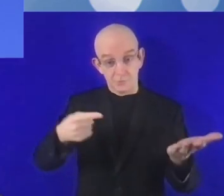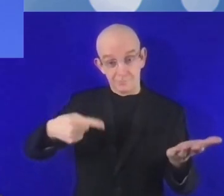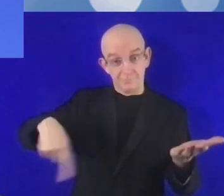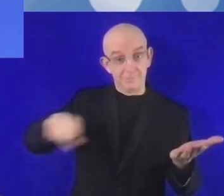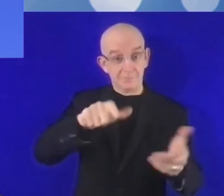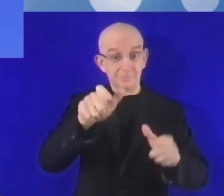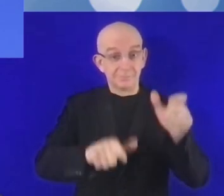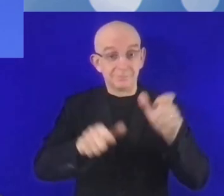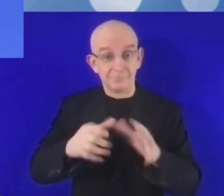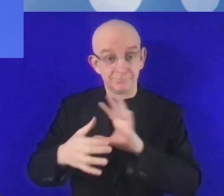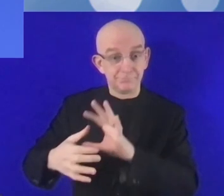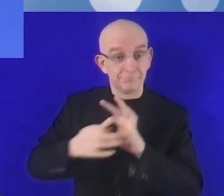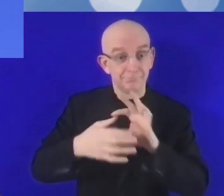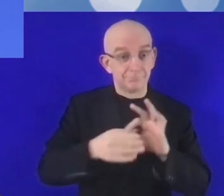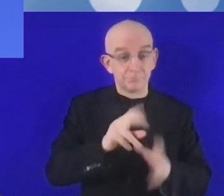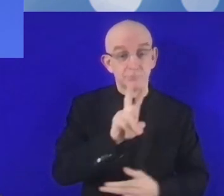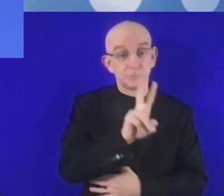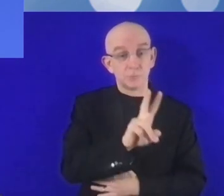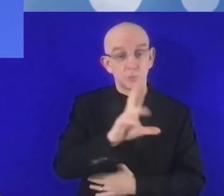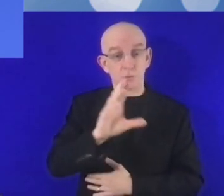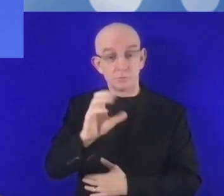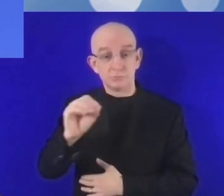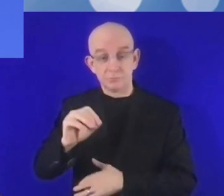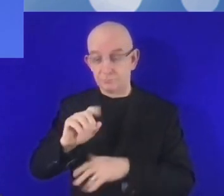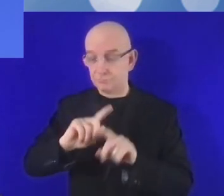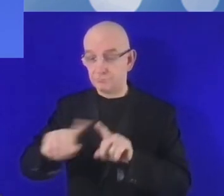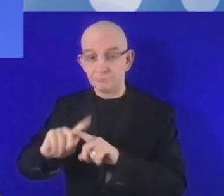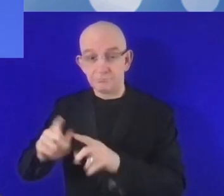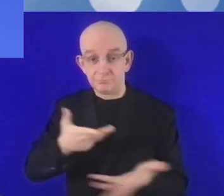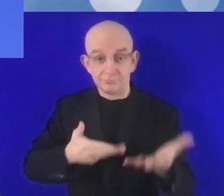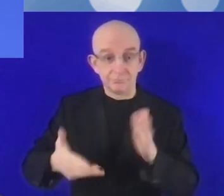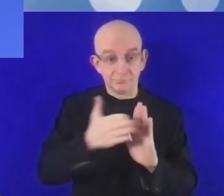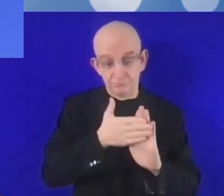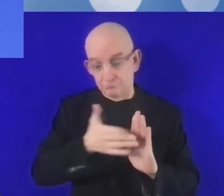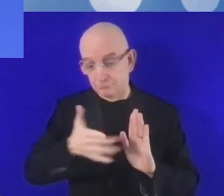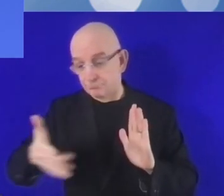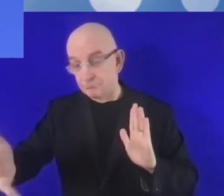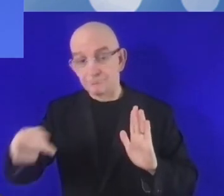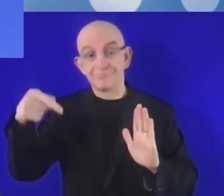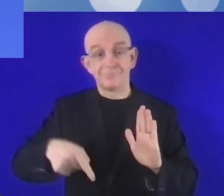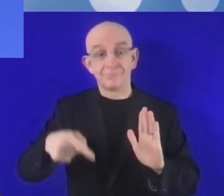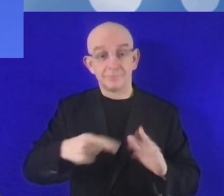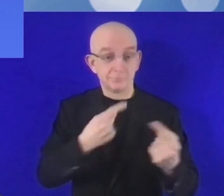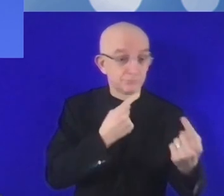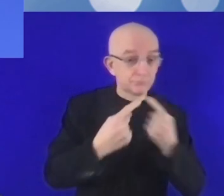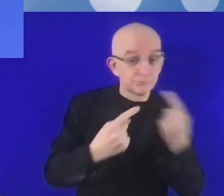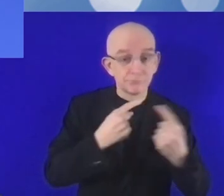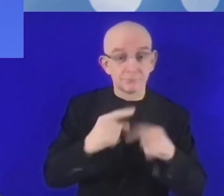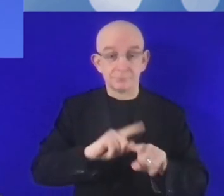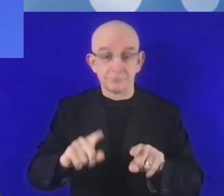从事了交流，而且在这个论坛当中，会有200多个会